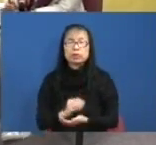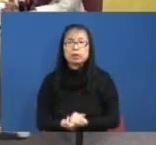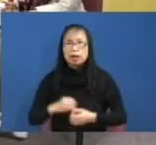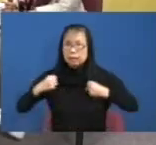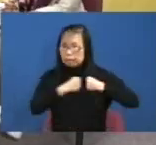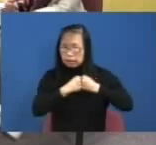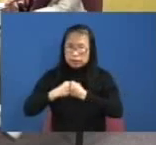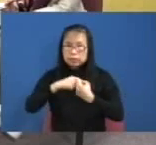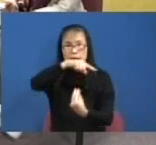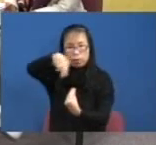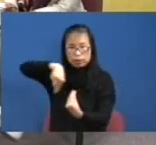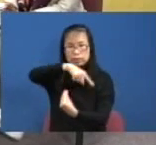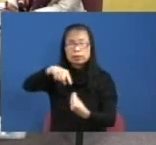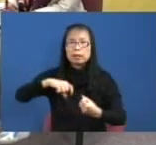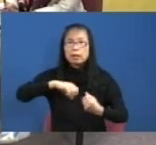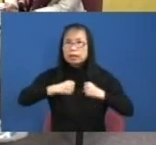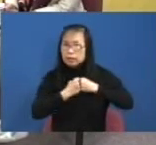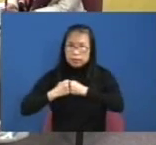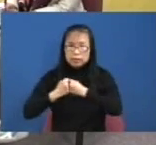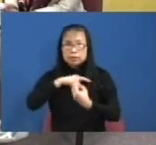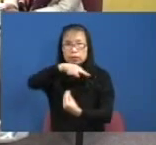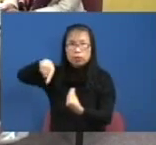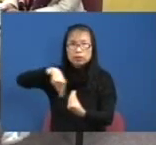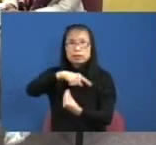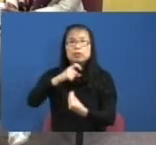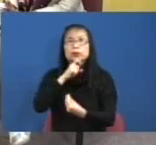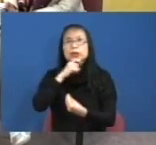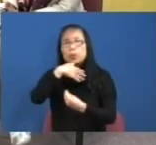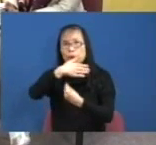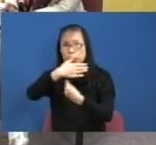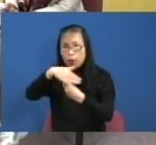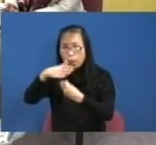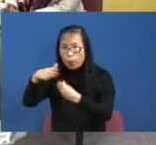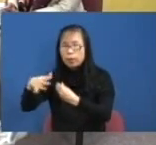爭嘅環境。 但係個競爭嘅環境當然係好多外圍嘅因素啊，